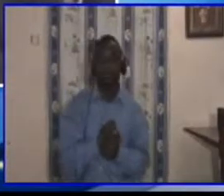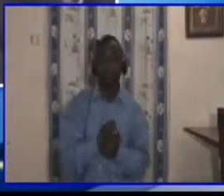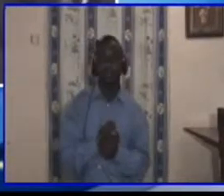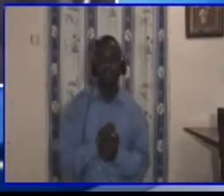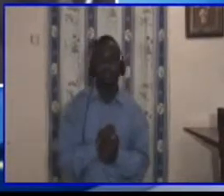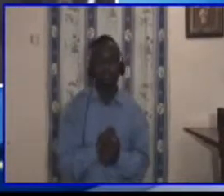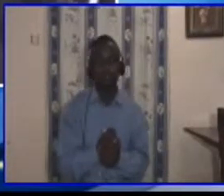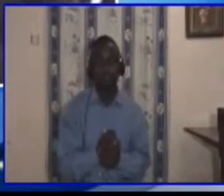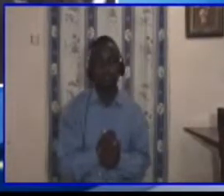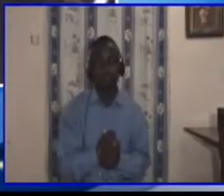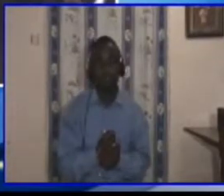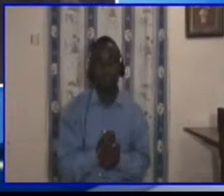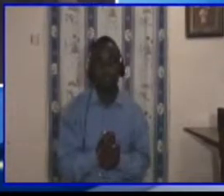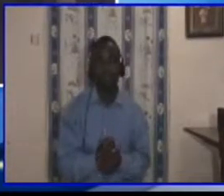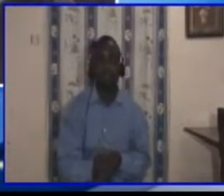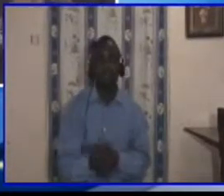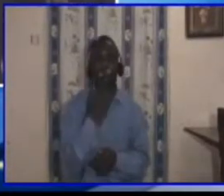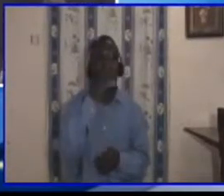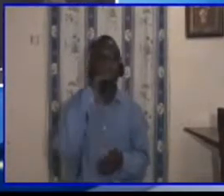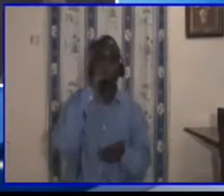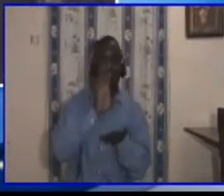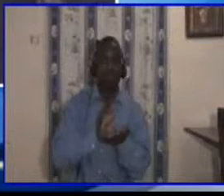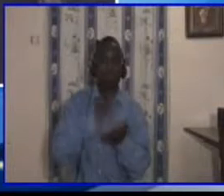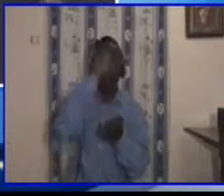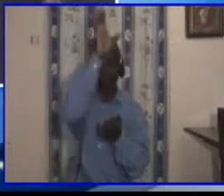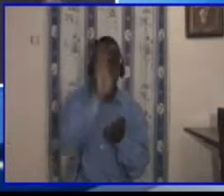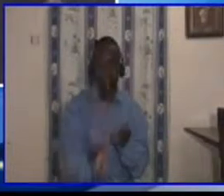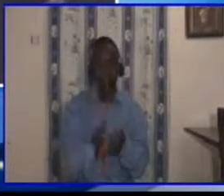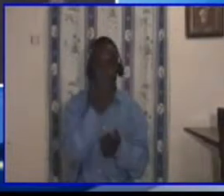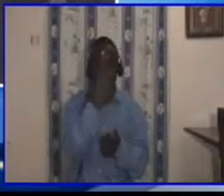credete che vi è già stato concesso